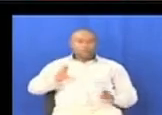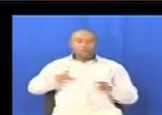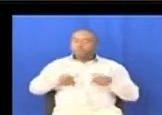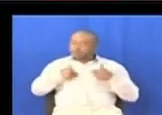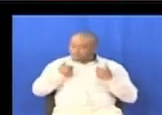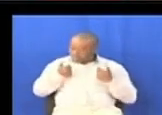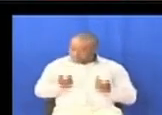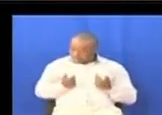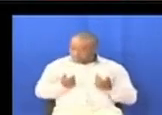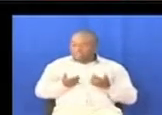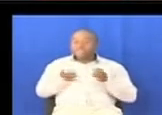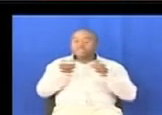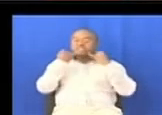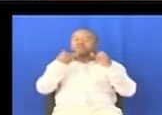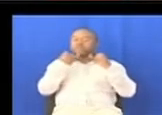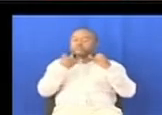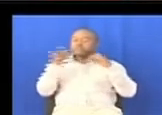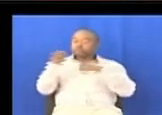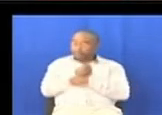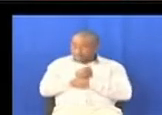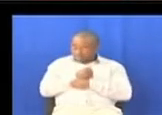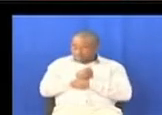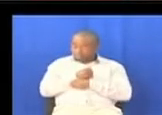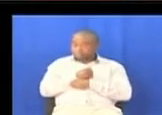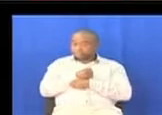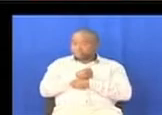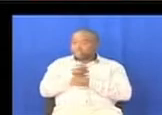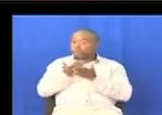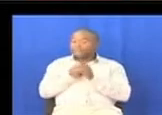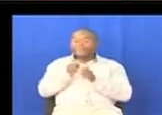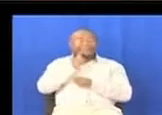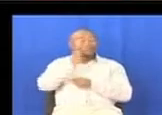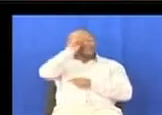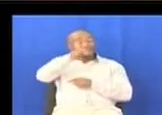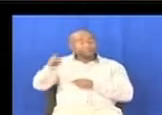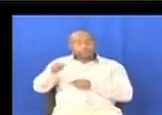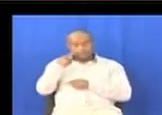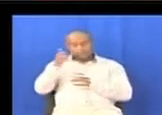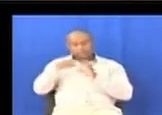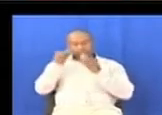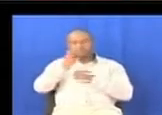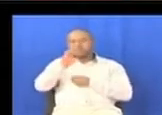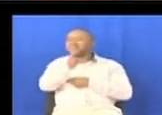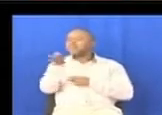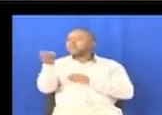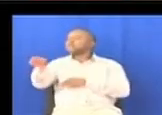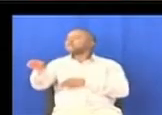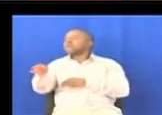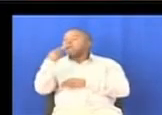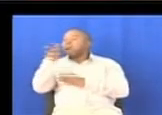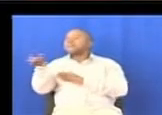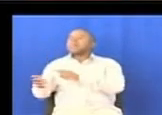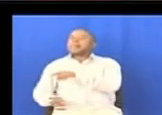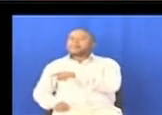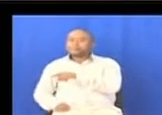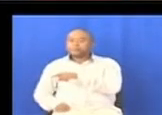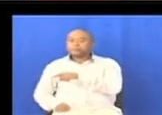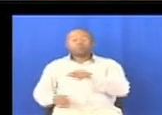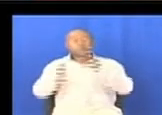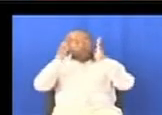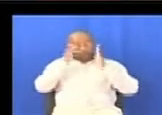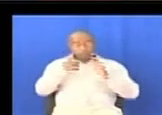taarifa tulizonazo na haya tunayashuhudia, kwa sababu kila mtu anaweza akaiangalia familia yake ni nani ameguswa, nani ameguswa. Na Mheshimiwa